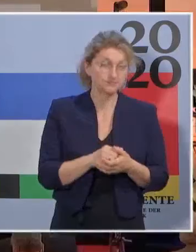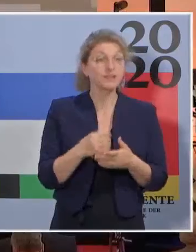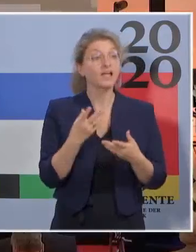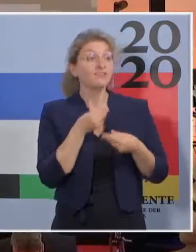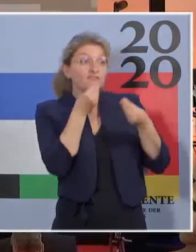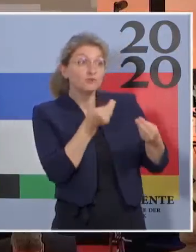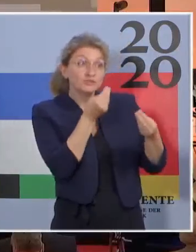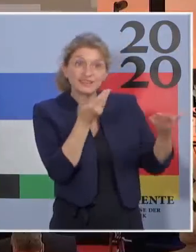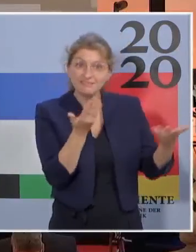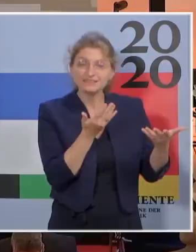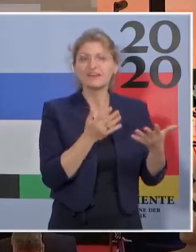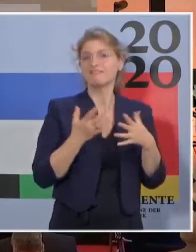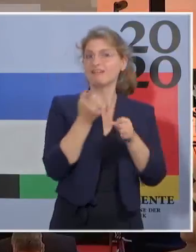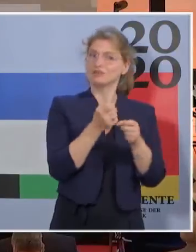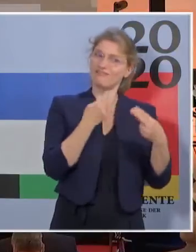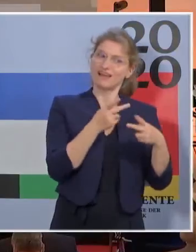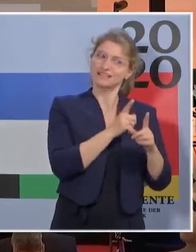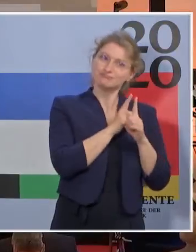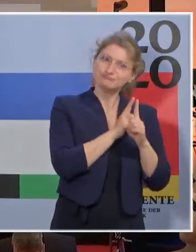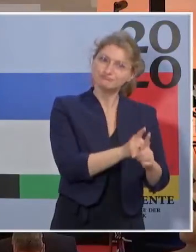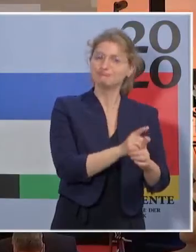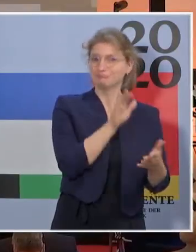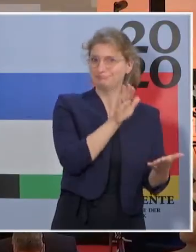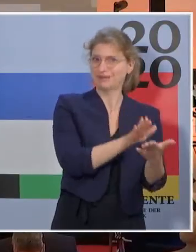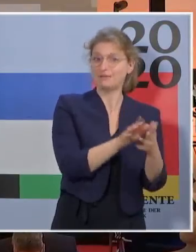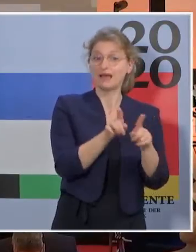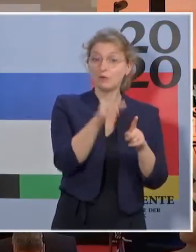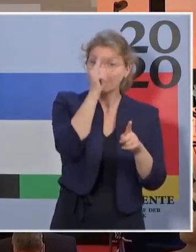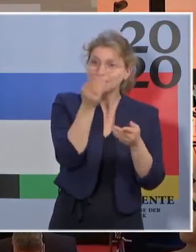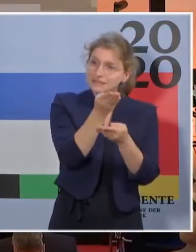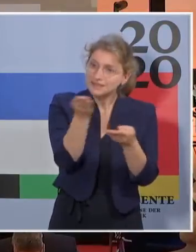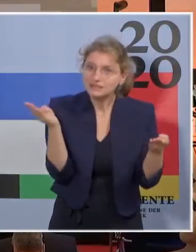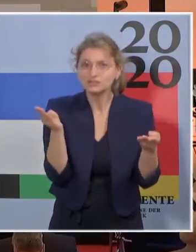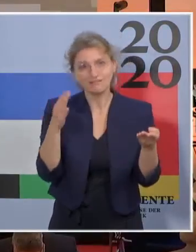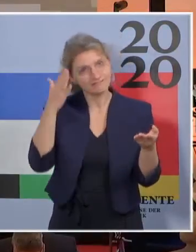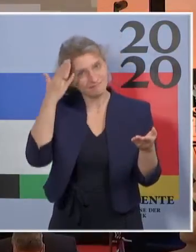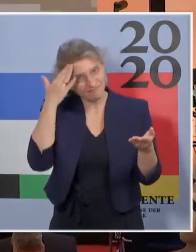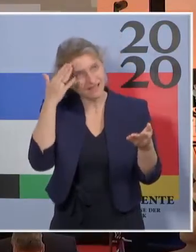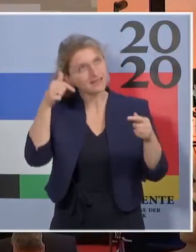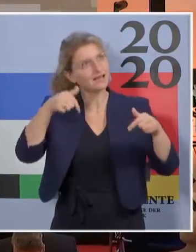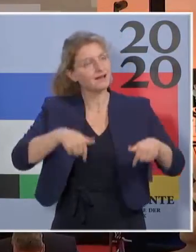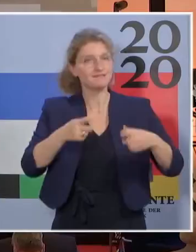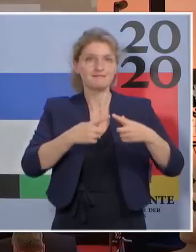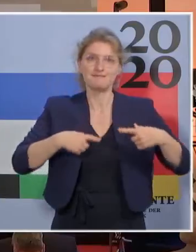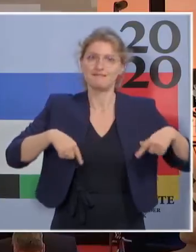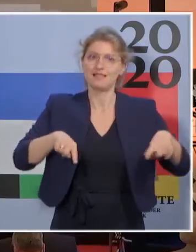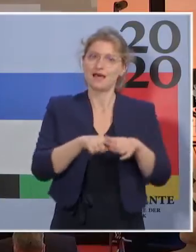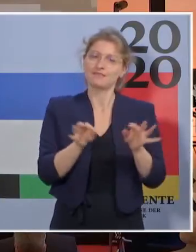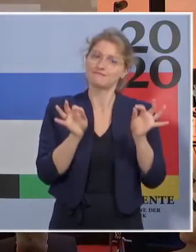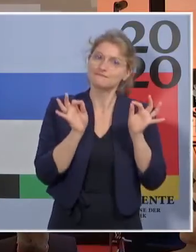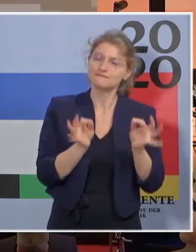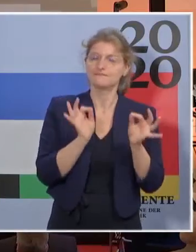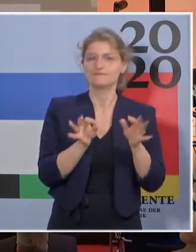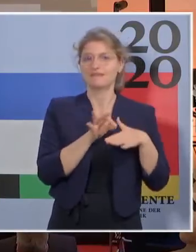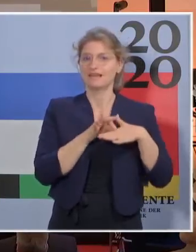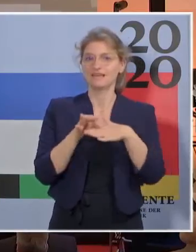weiter Bestand hat, dass vor allem die Menschen in diesem Land auch wissen, dass sie in einem hervorragend geführten Rechtsstaat